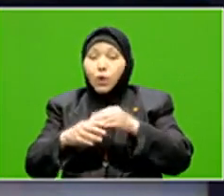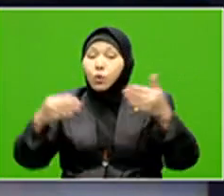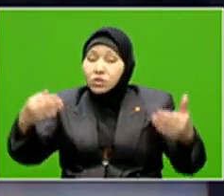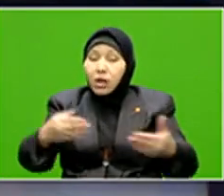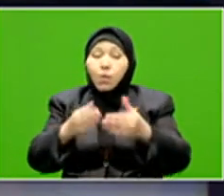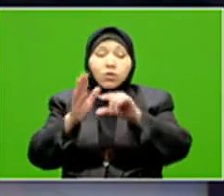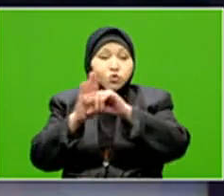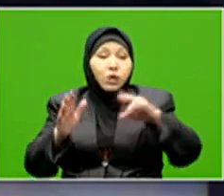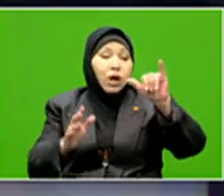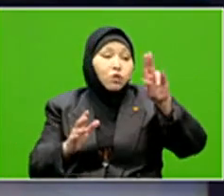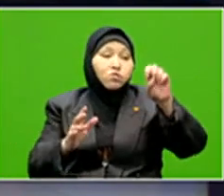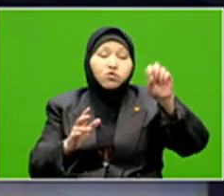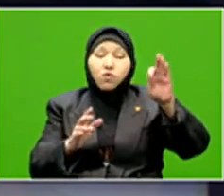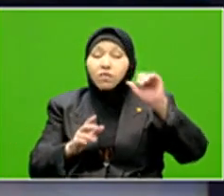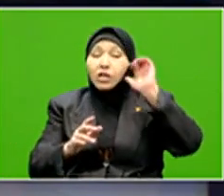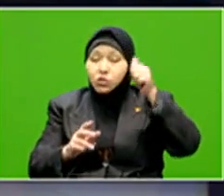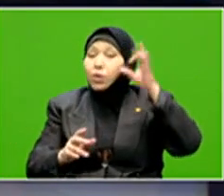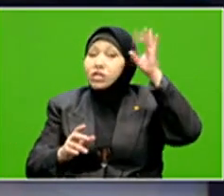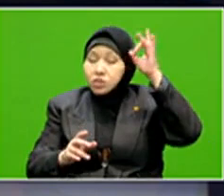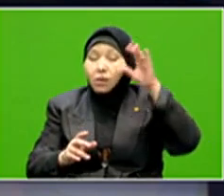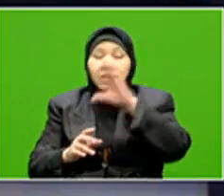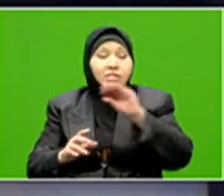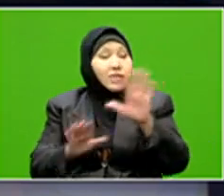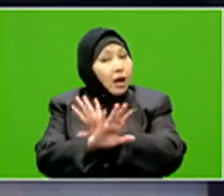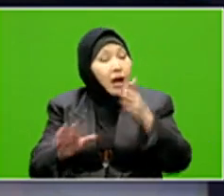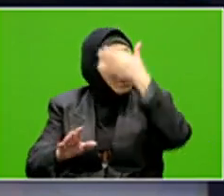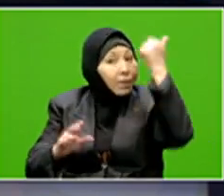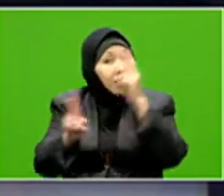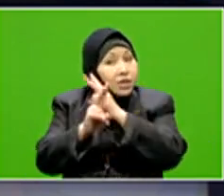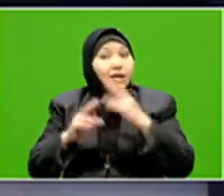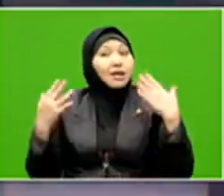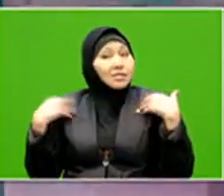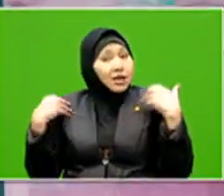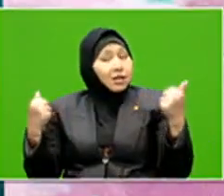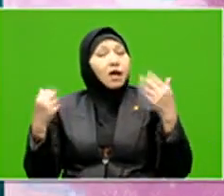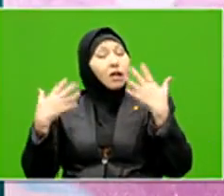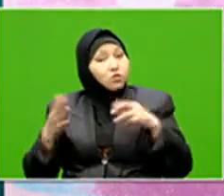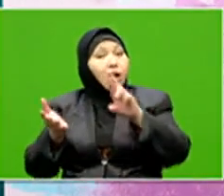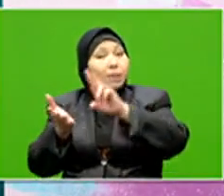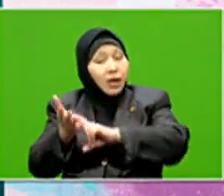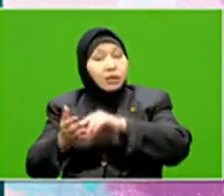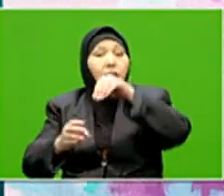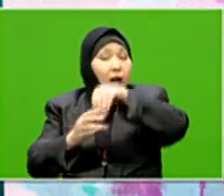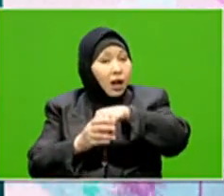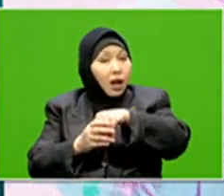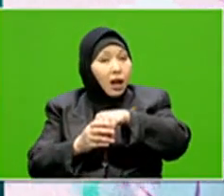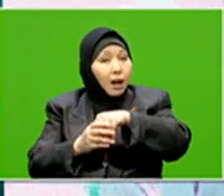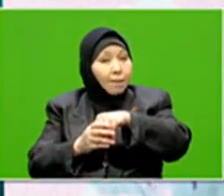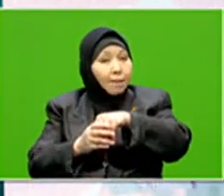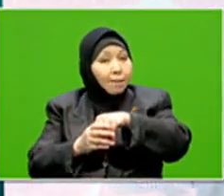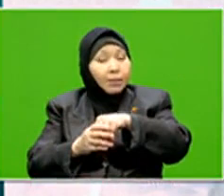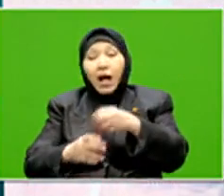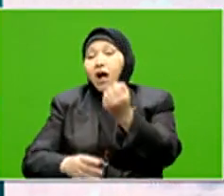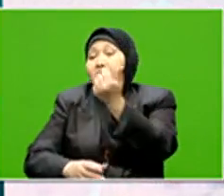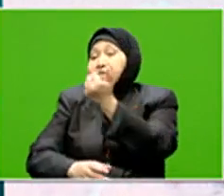Yusuf besok, insya-Allah. Dan jangan lupa untuk jaga kesihatan tuan-tuan yang sudah pun mendaftar dalam